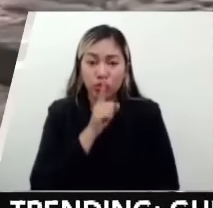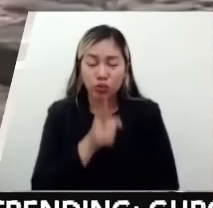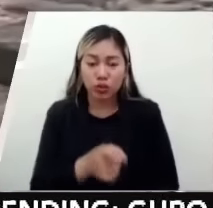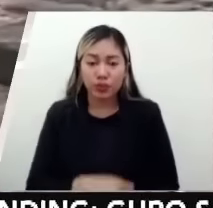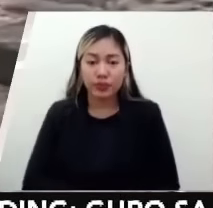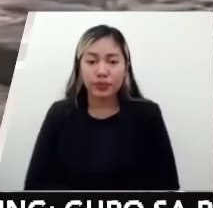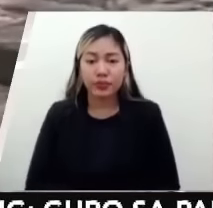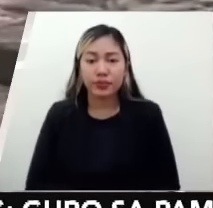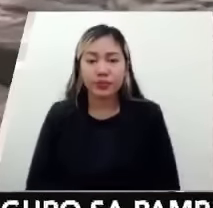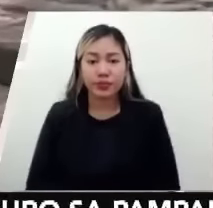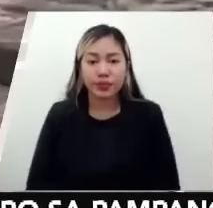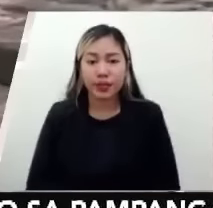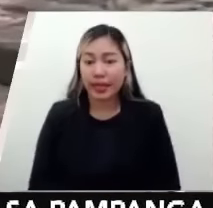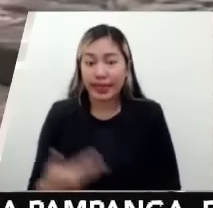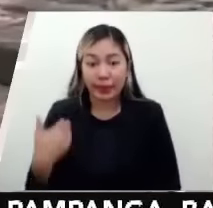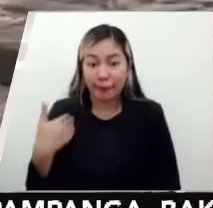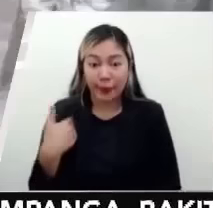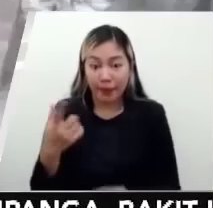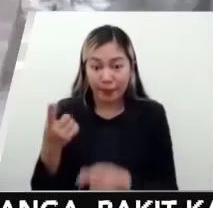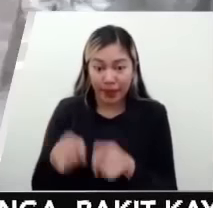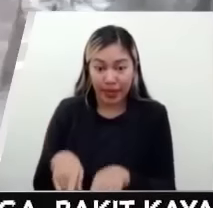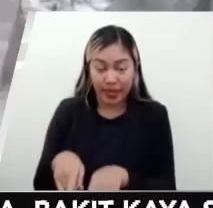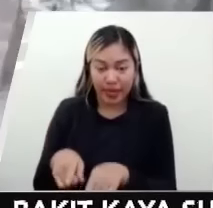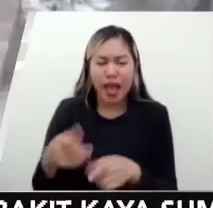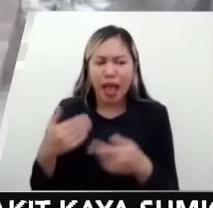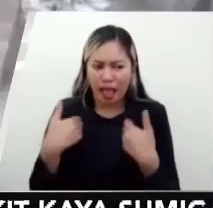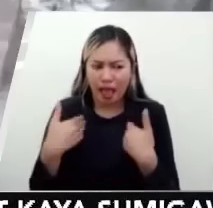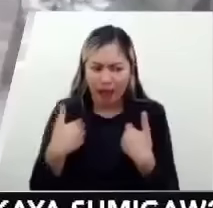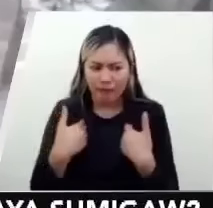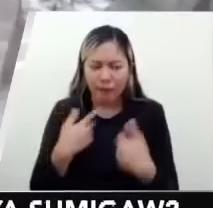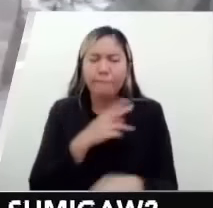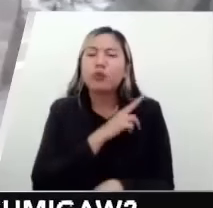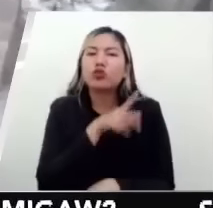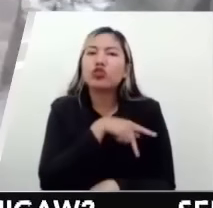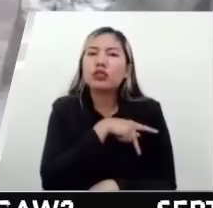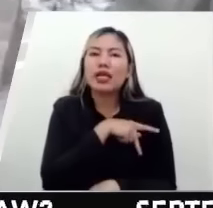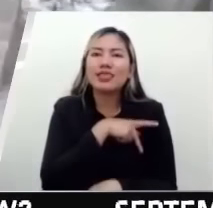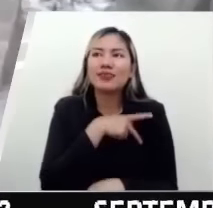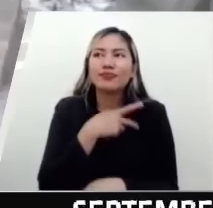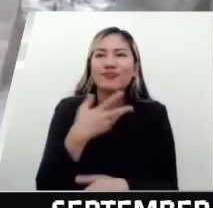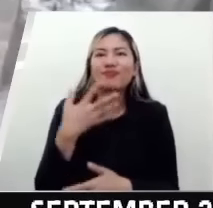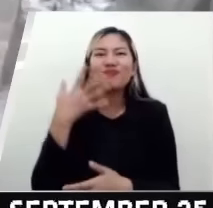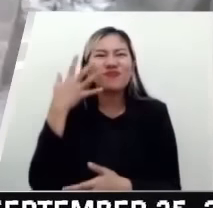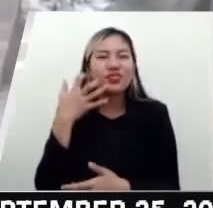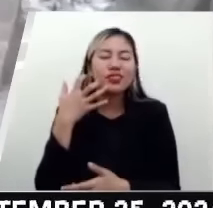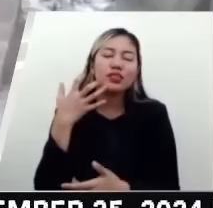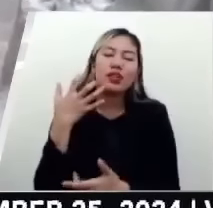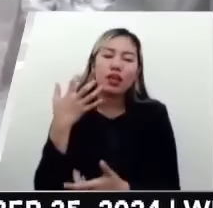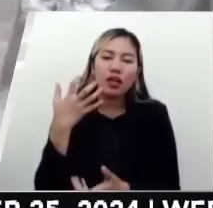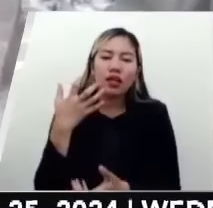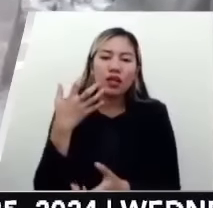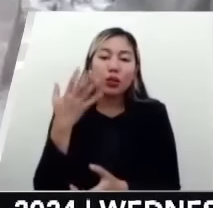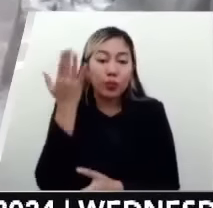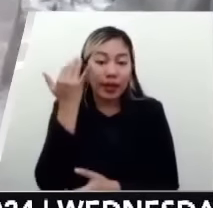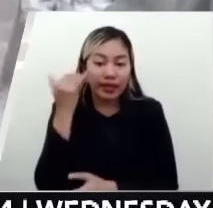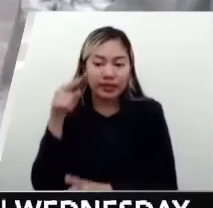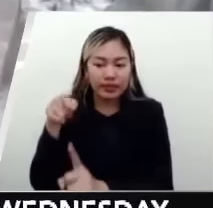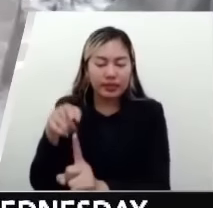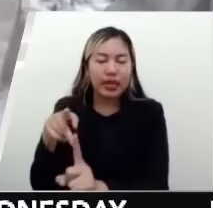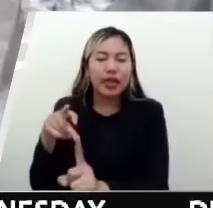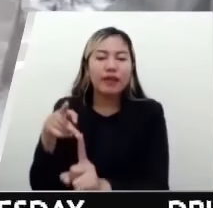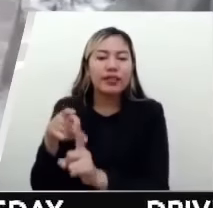pa nangyari ang insidente, meron na silang personal grudges, no? Kasi ang victim natin is from Negros